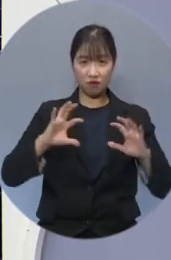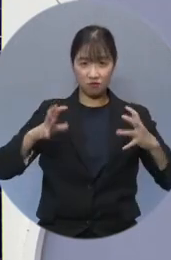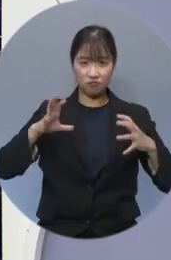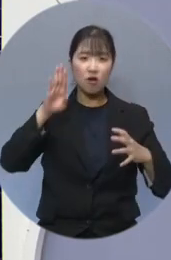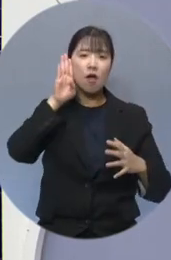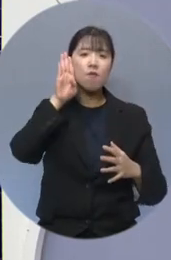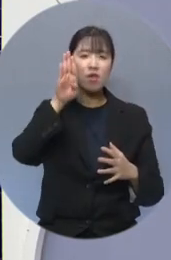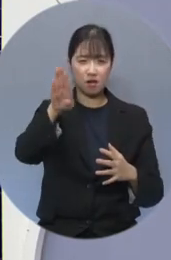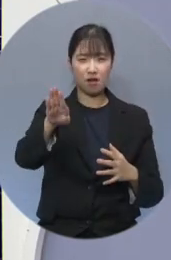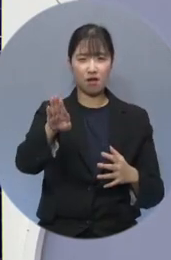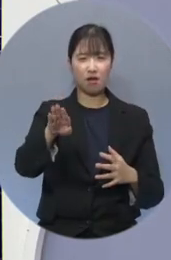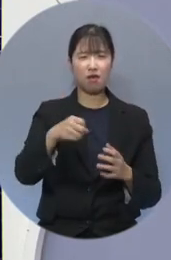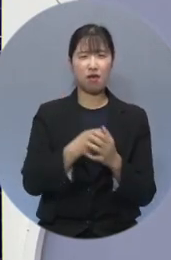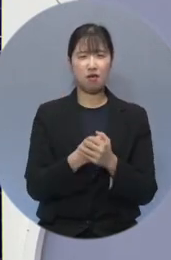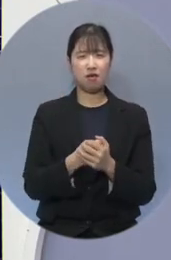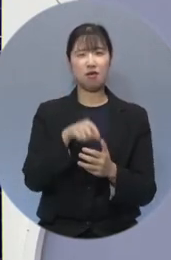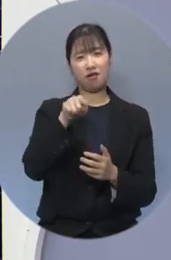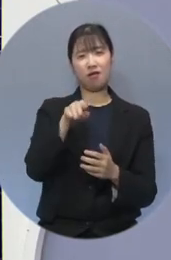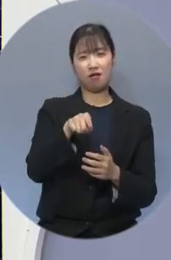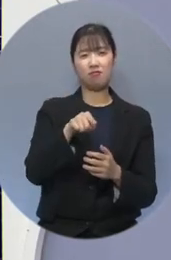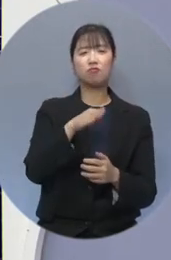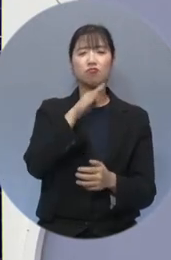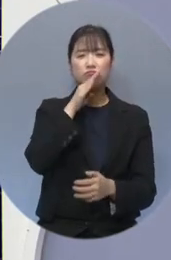대한민국의 다음 먹거리에 굉장히 중요한